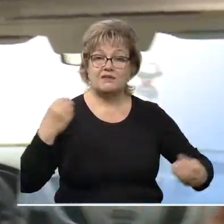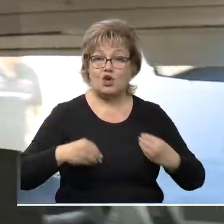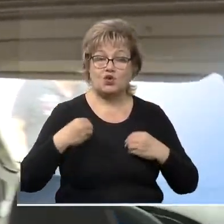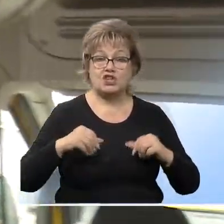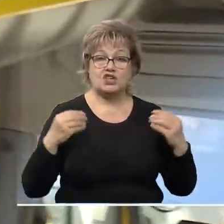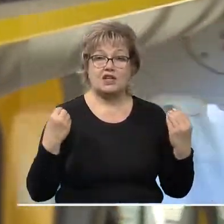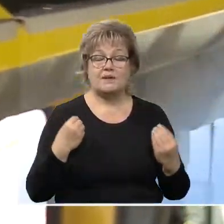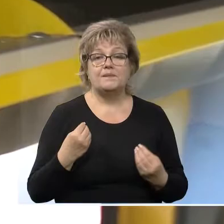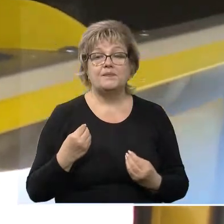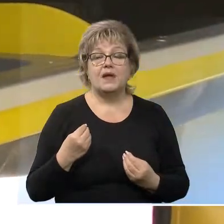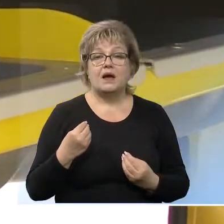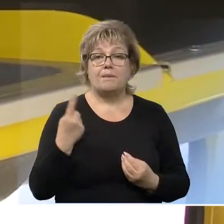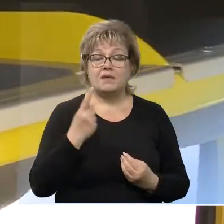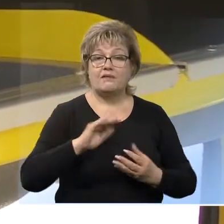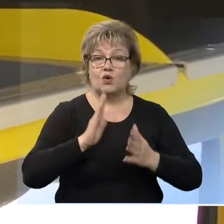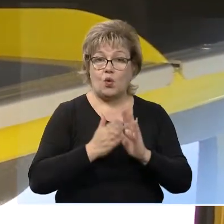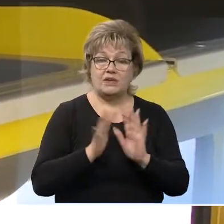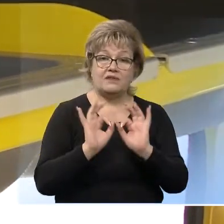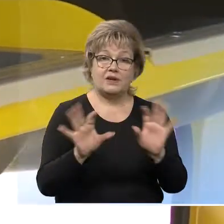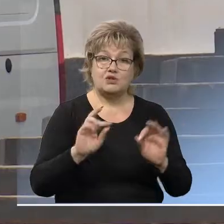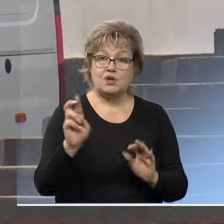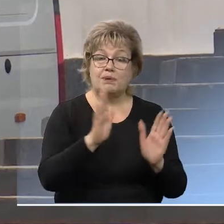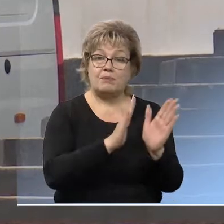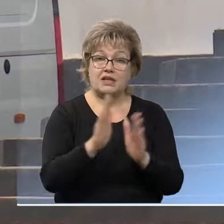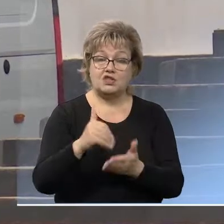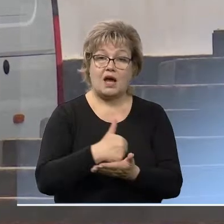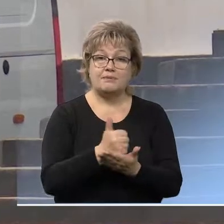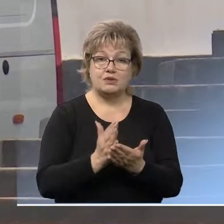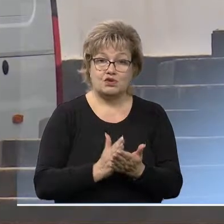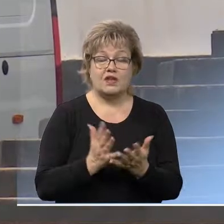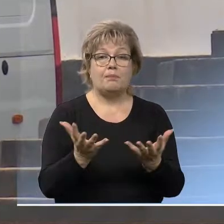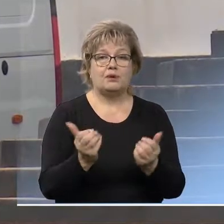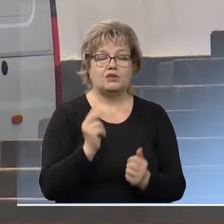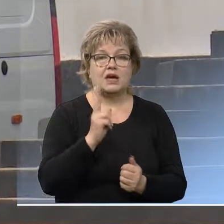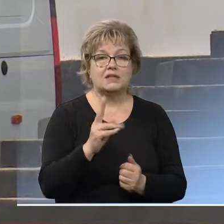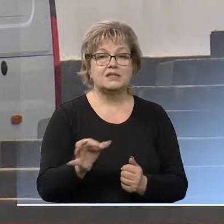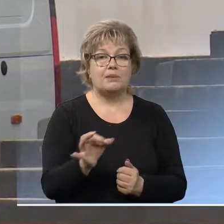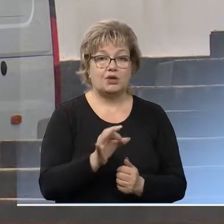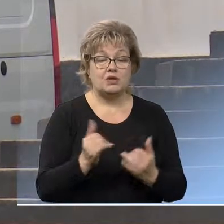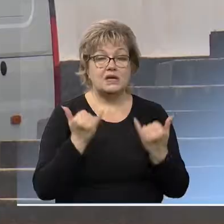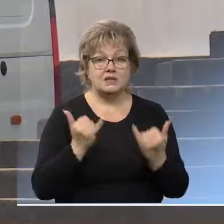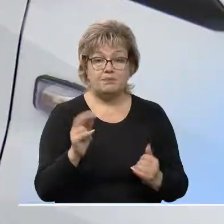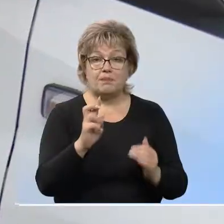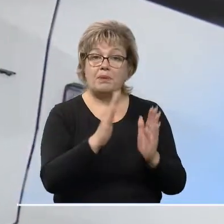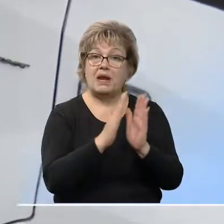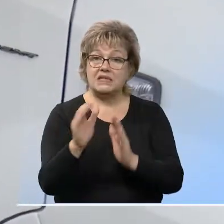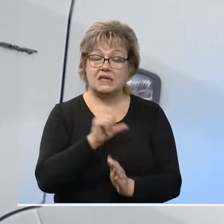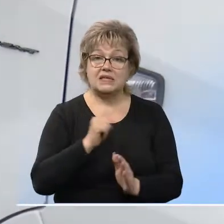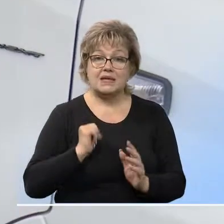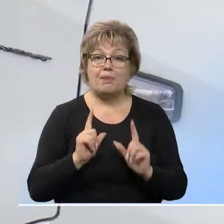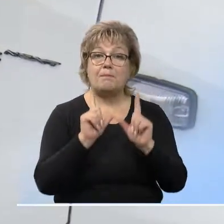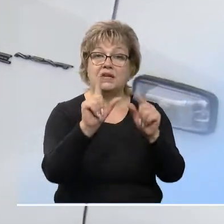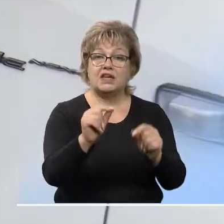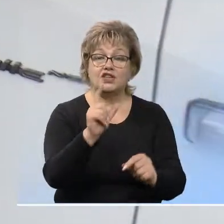спортивной одеждой, формой. Первый комплекс информационно-библиотечного обслуживания получили в Кагальницком районе. Теперь библиотека